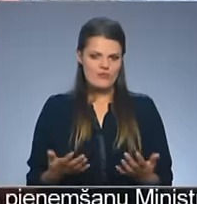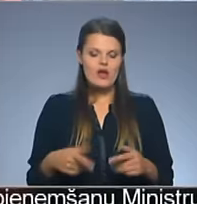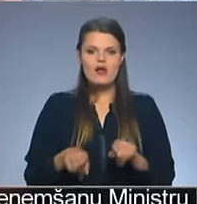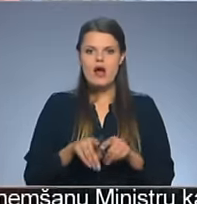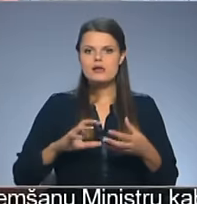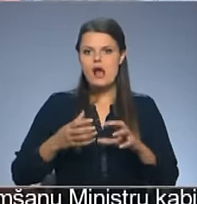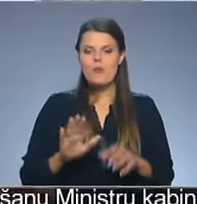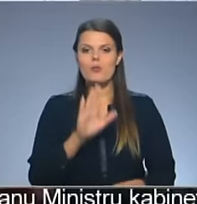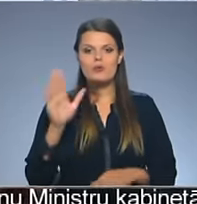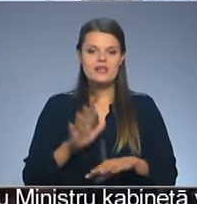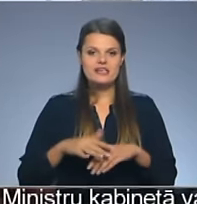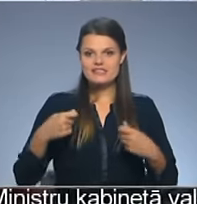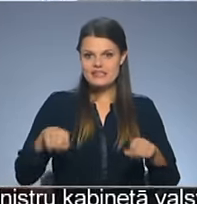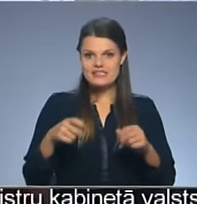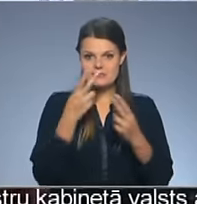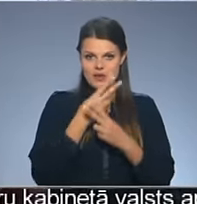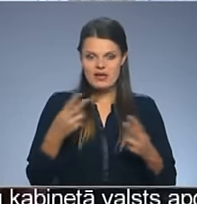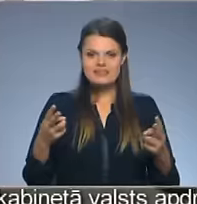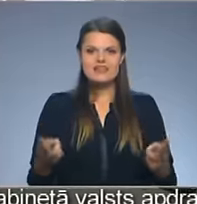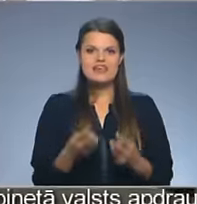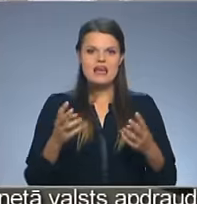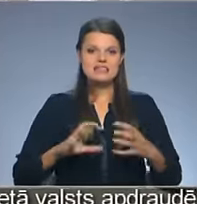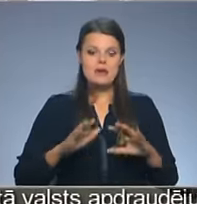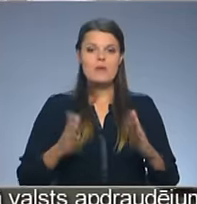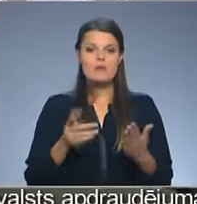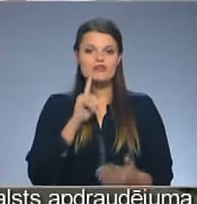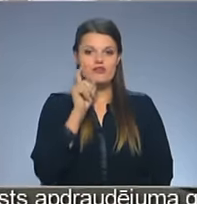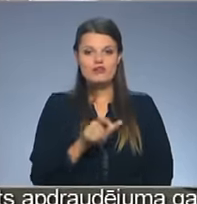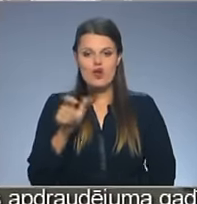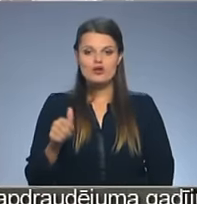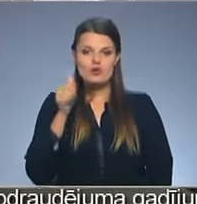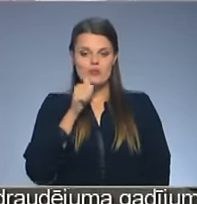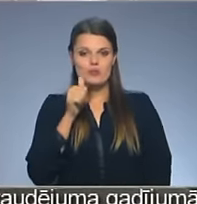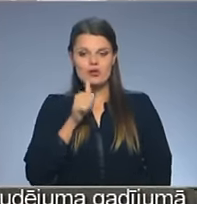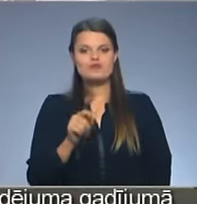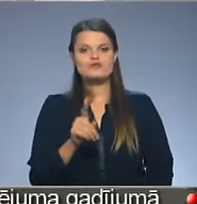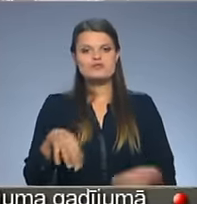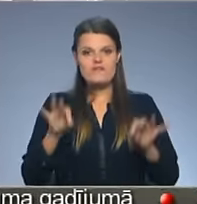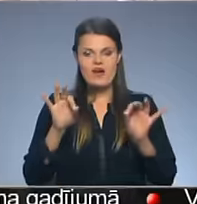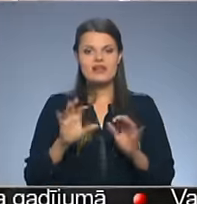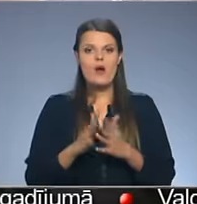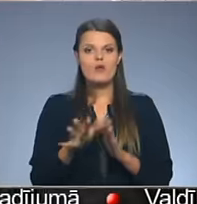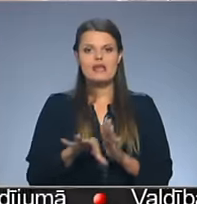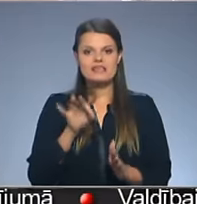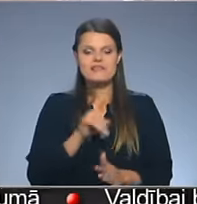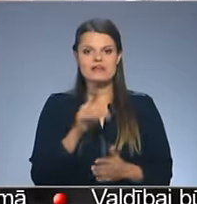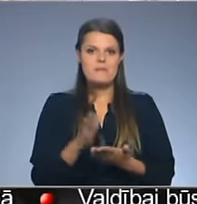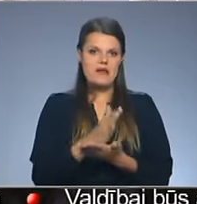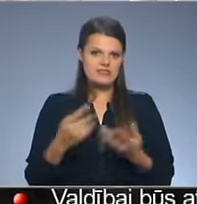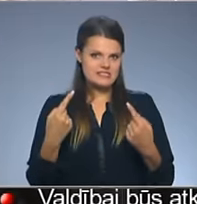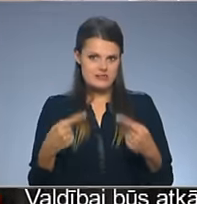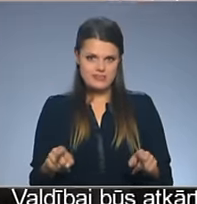arī ābolu dienas tirdziņā redzam vien ierasti āboli, bet jauniešiem nereti kritēriji augļu izvēlē ir pavisam